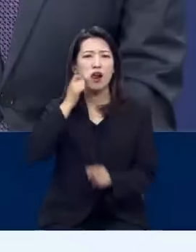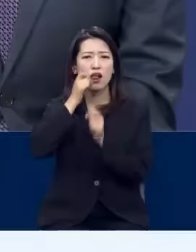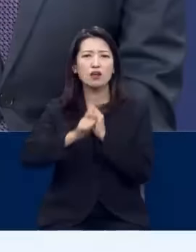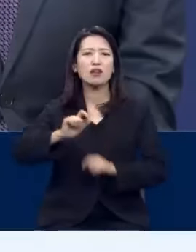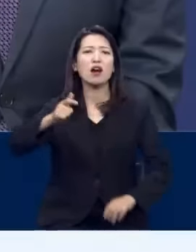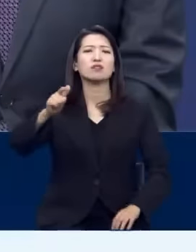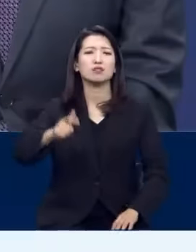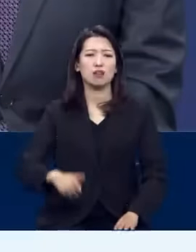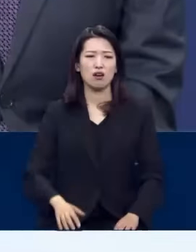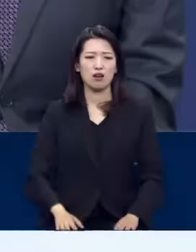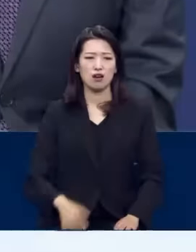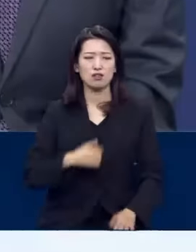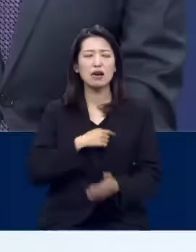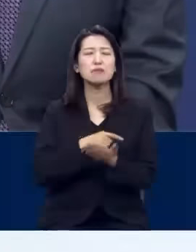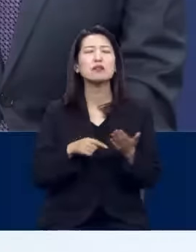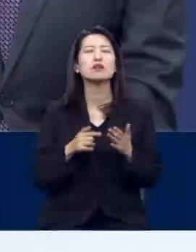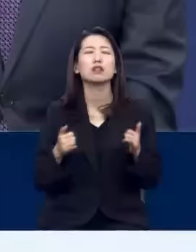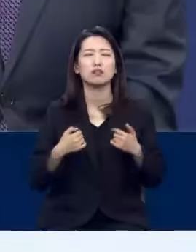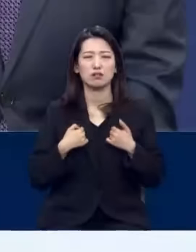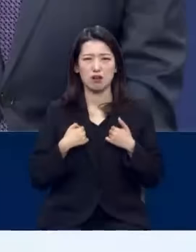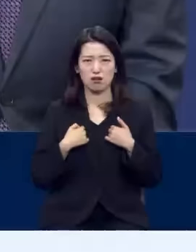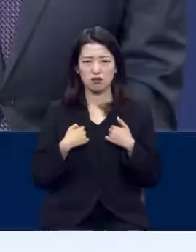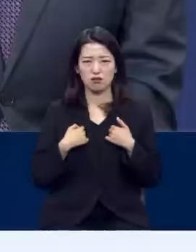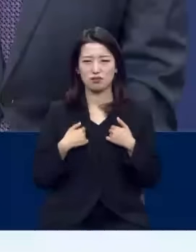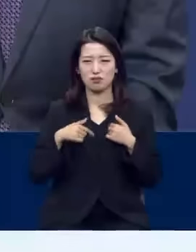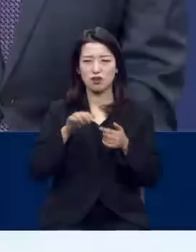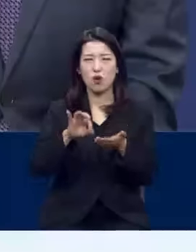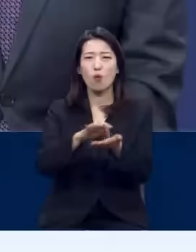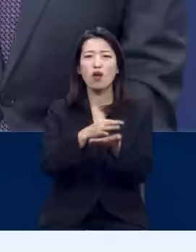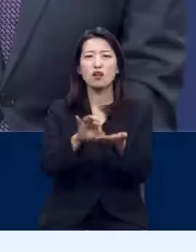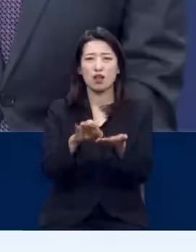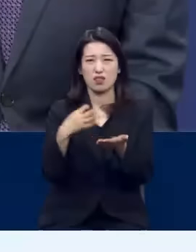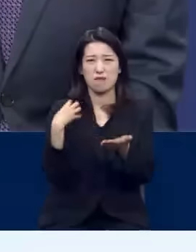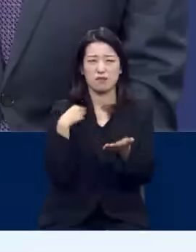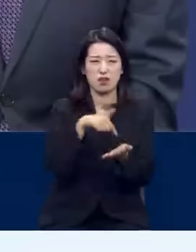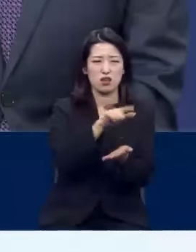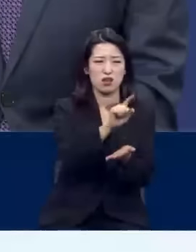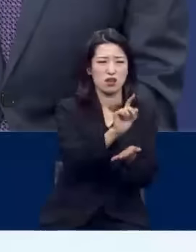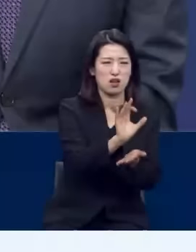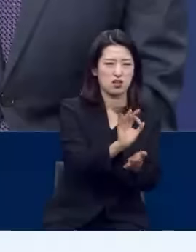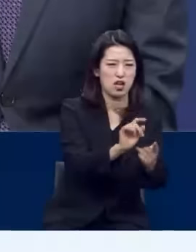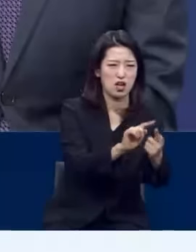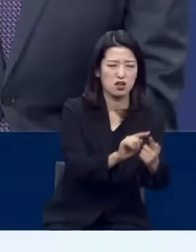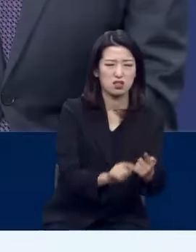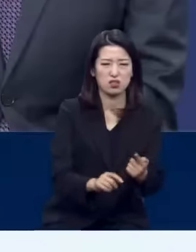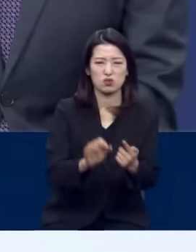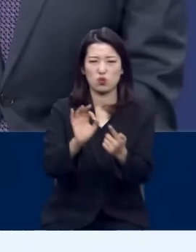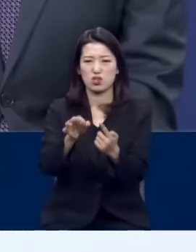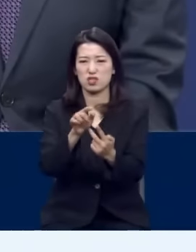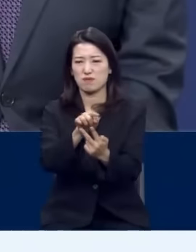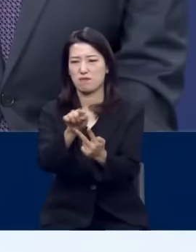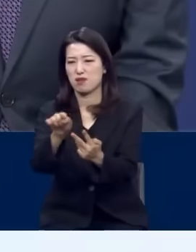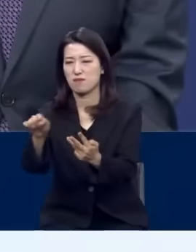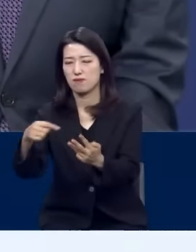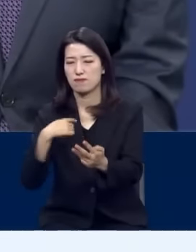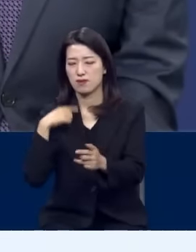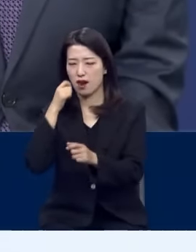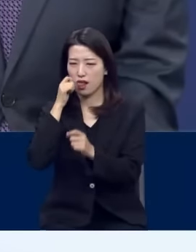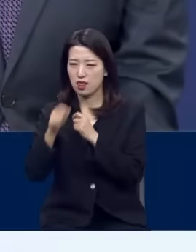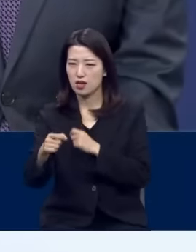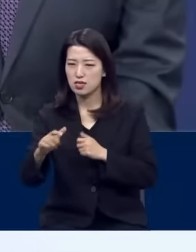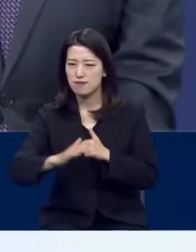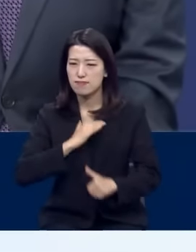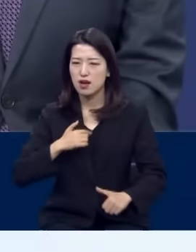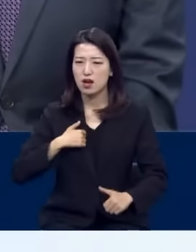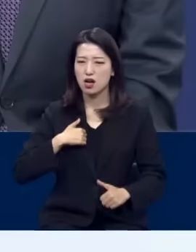강경시 회관 자나 또 김무 씨나 그 연구소장 그쪽에서 난 오히려 사기 당했고 횡령 피해를